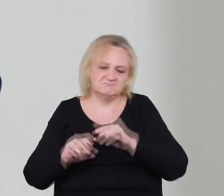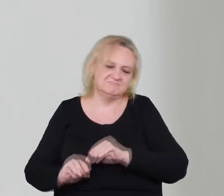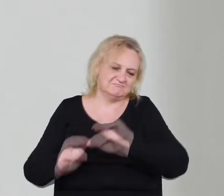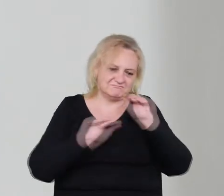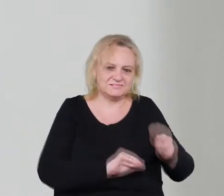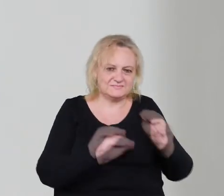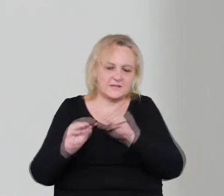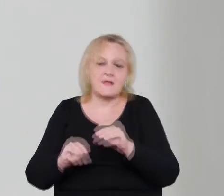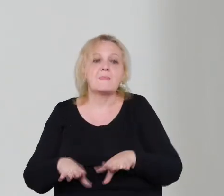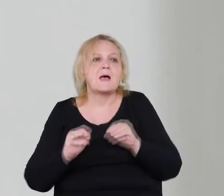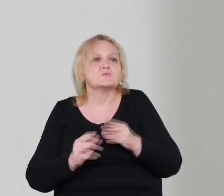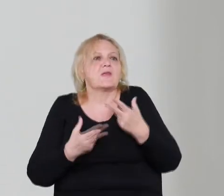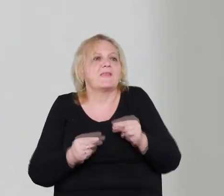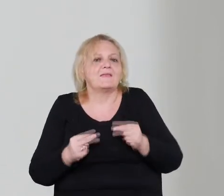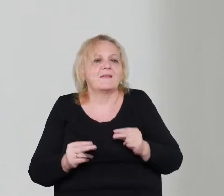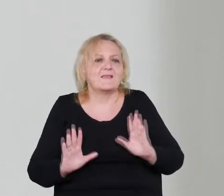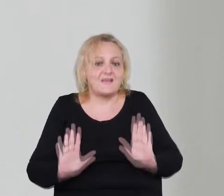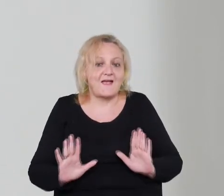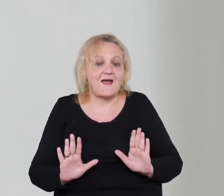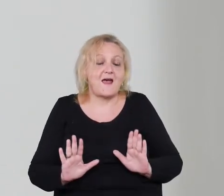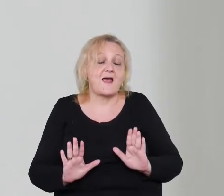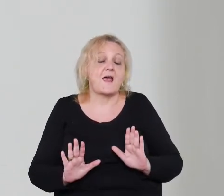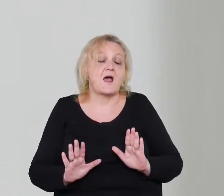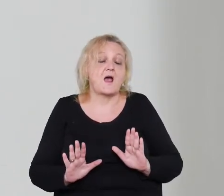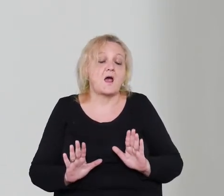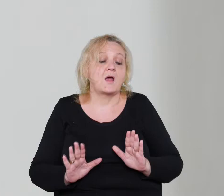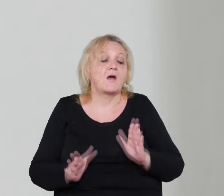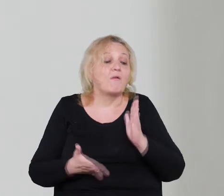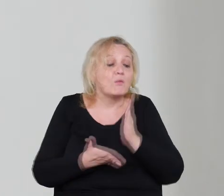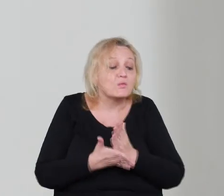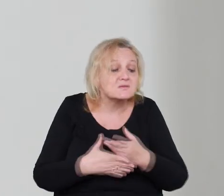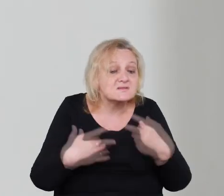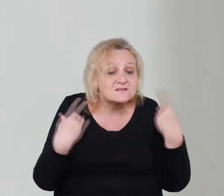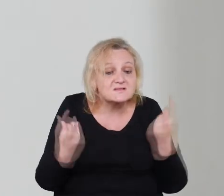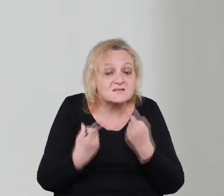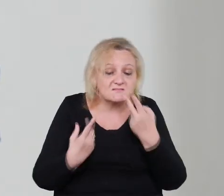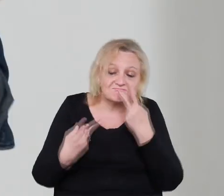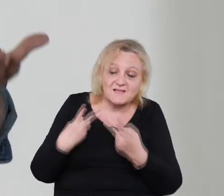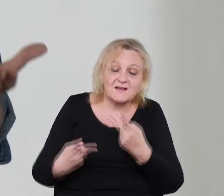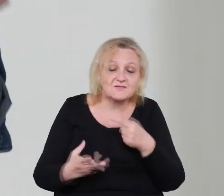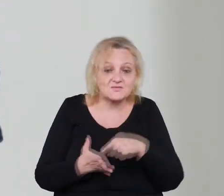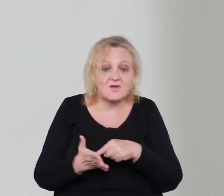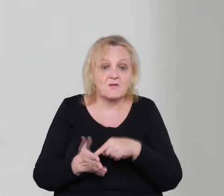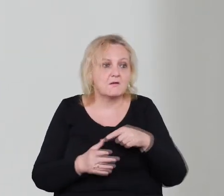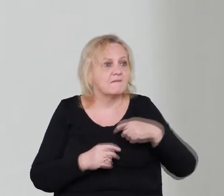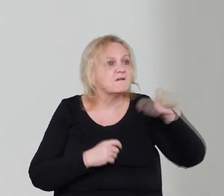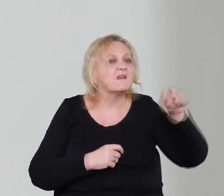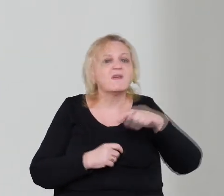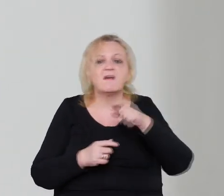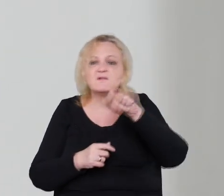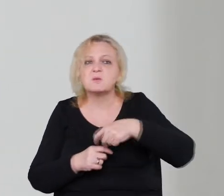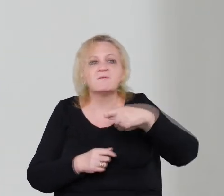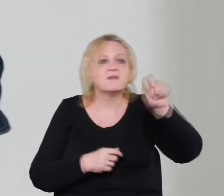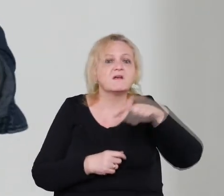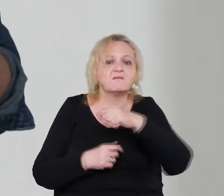się wszyscy zbierają z bronią zmieniają A jak masakryczna zostanie już nagle się ktoś patrzy i mówi ten wyjechał ten wyjechał ten